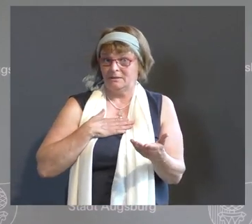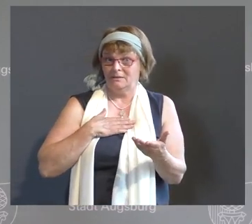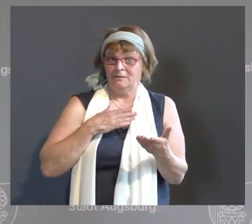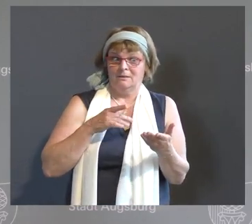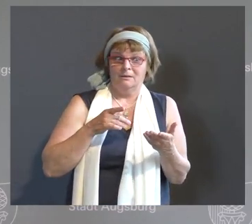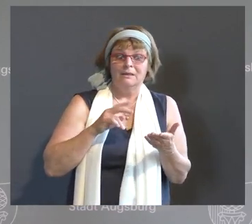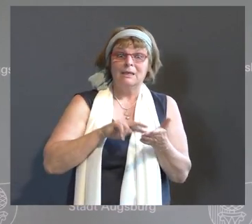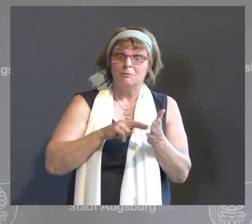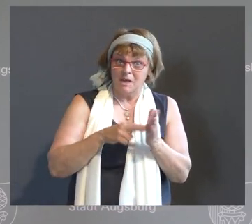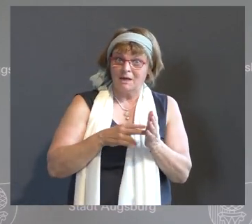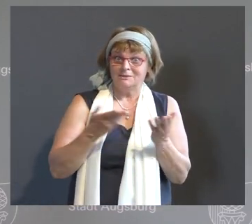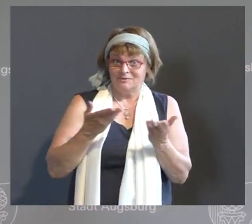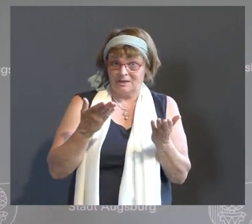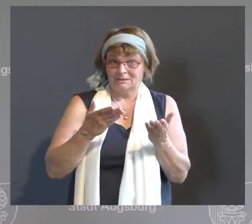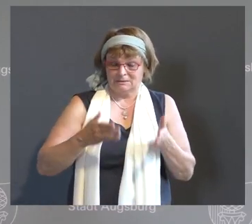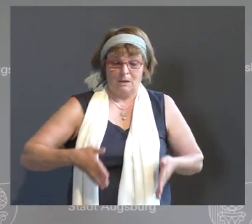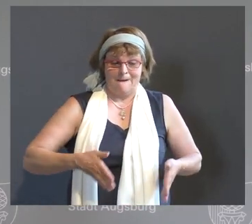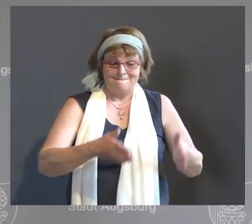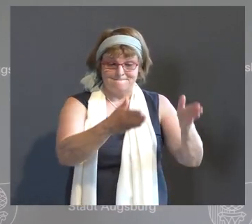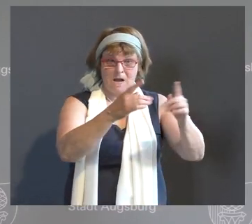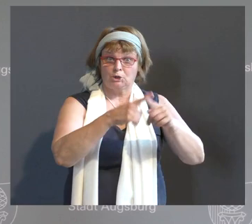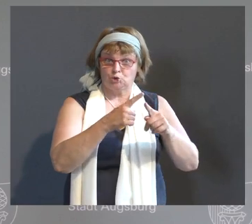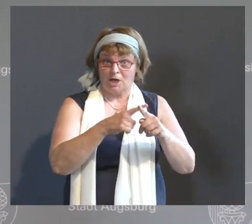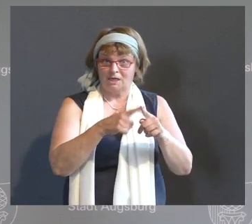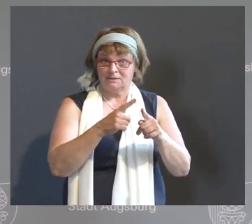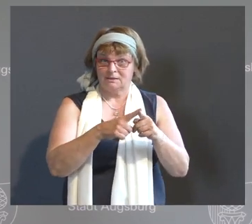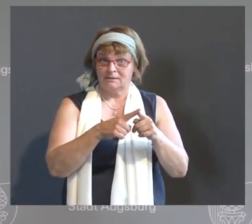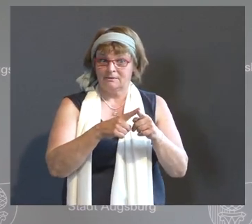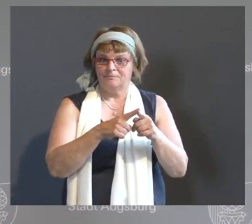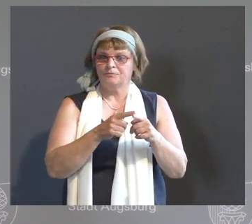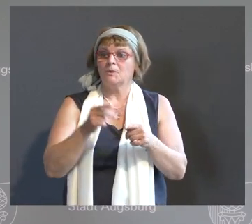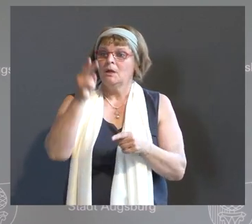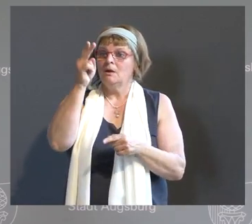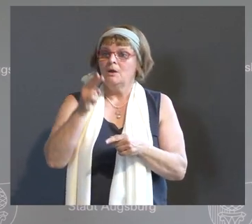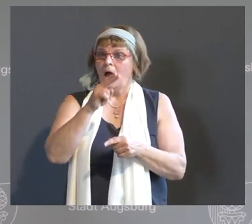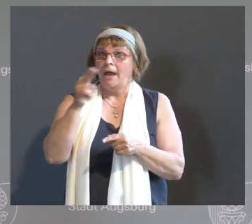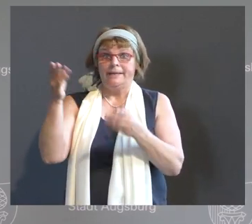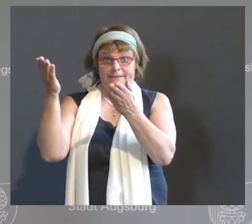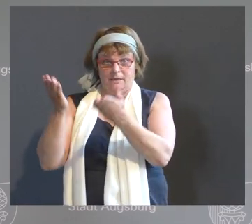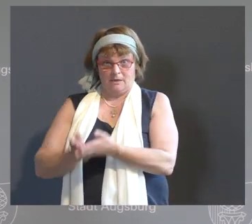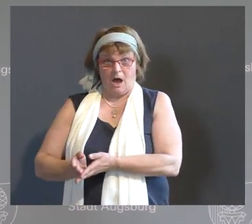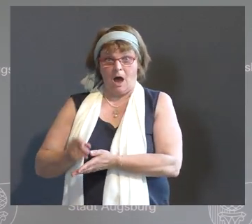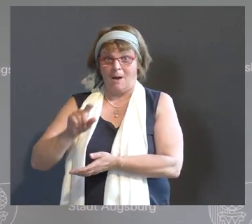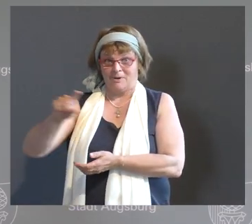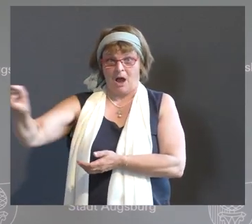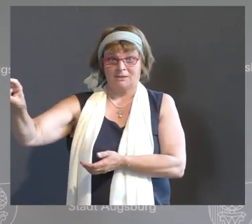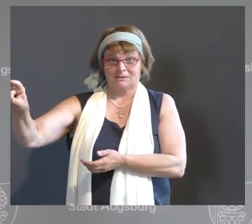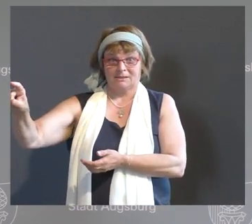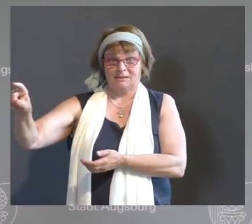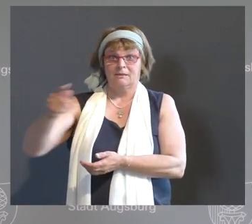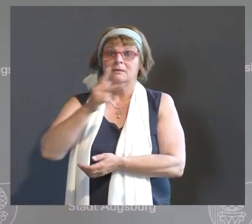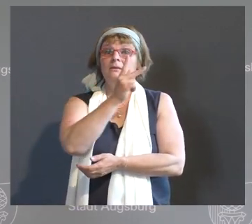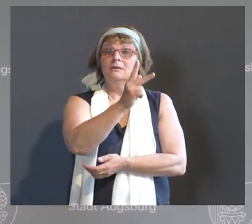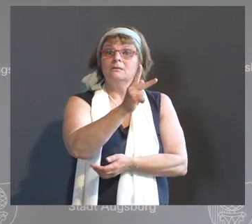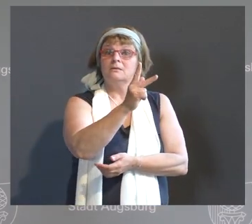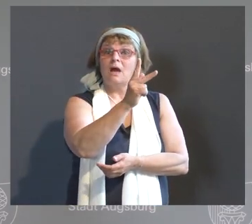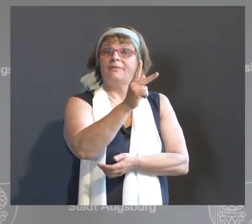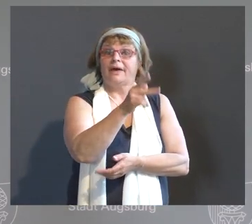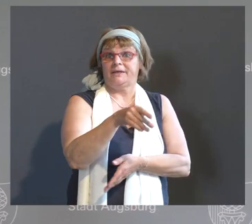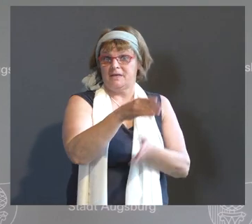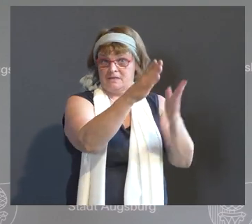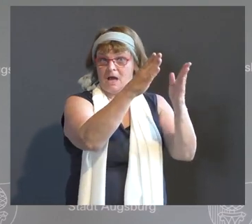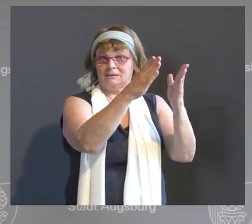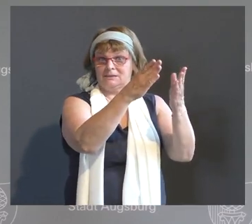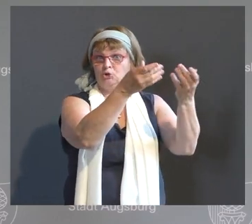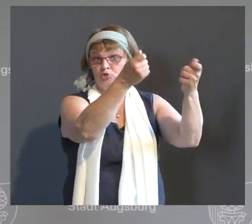Maximilianstraße anbringen. Wir werden die Heilig-Grab-Gasse als zweiten Punkt sperren. Wir werden die Katharinengasse sperren auf der